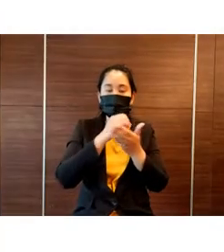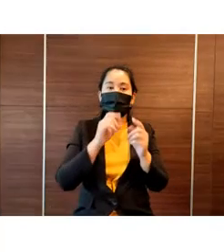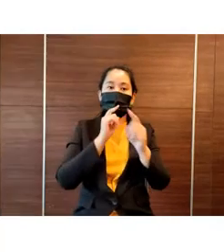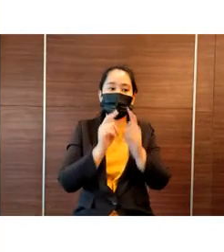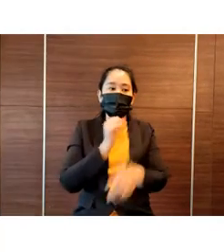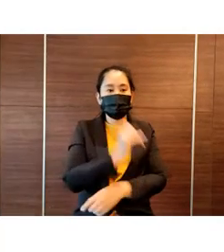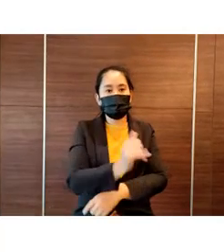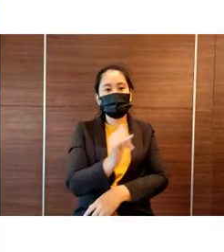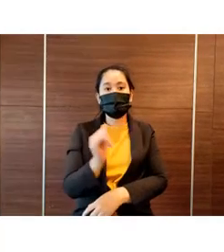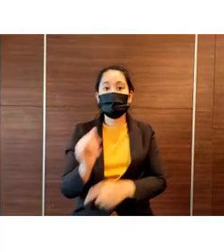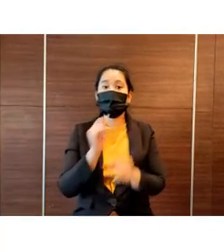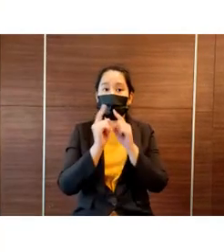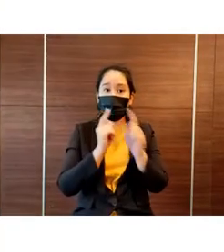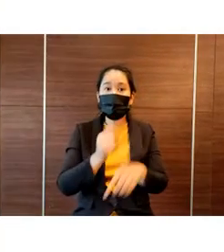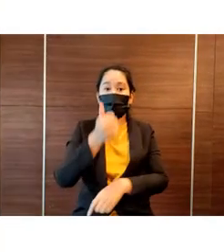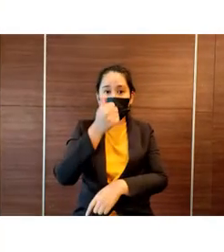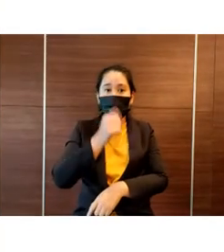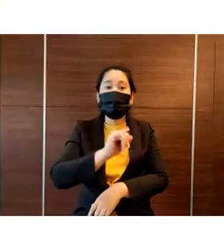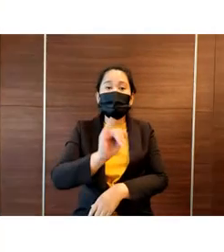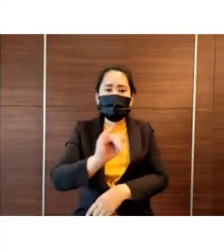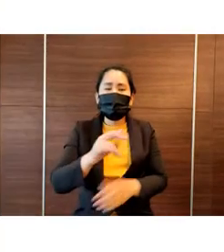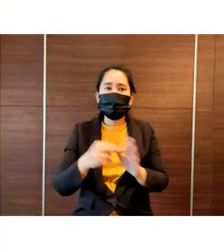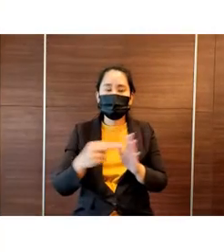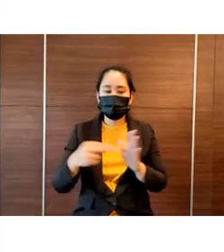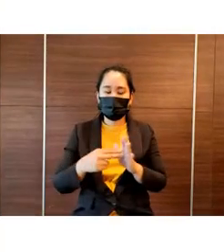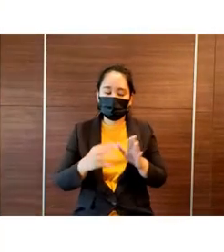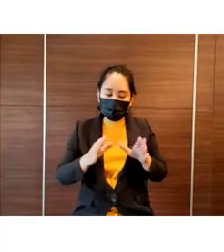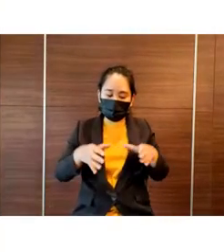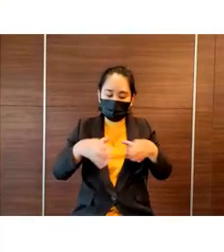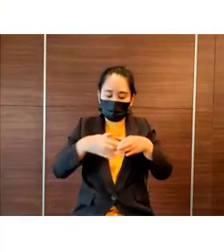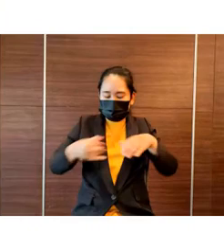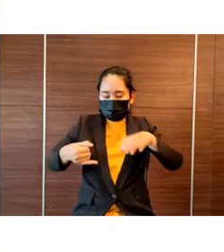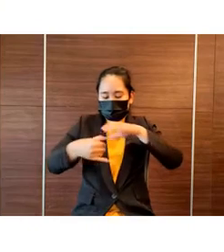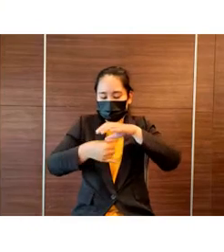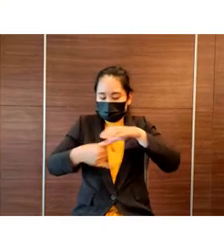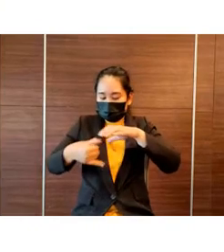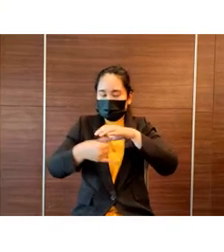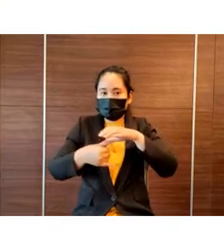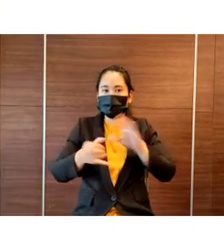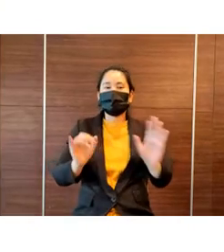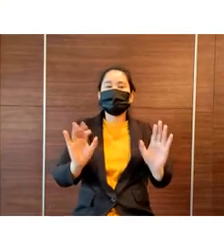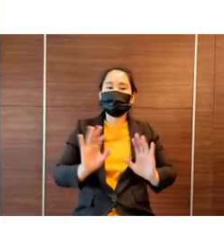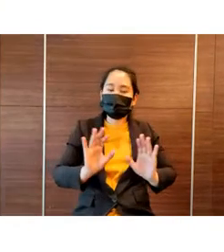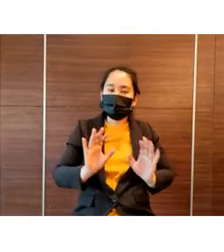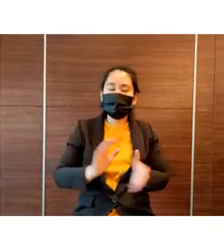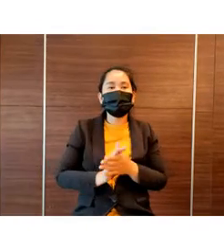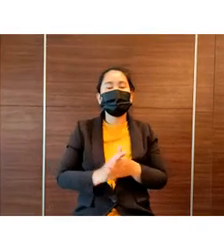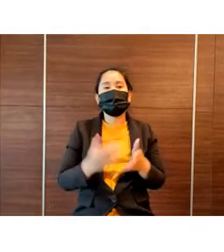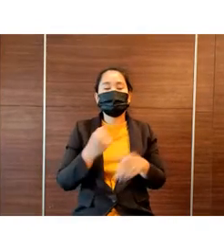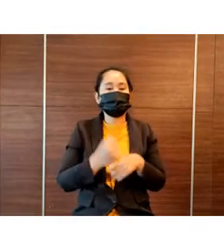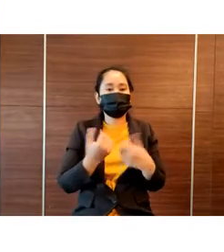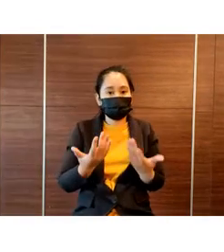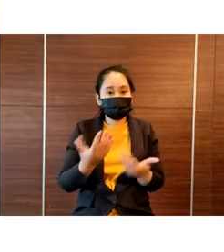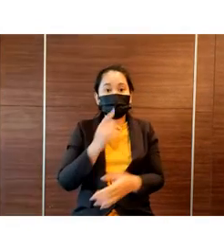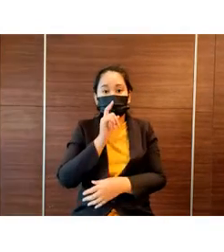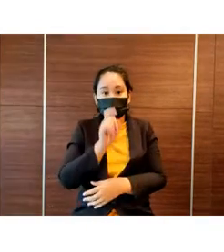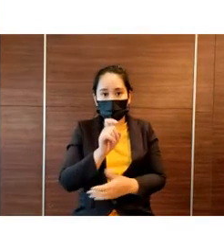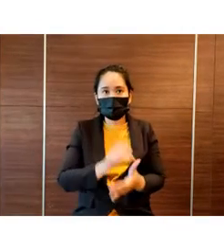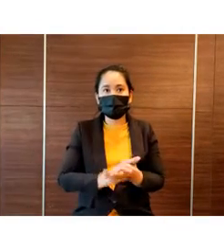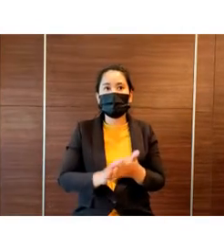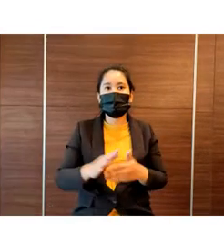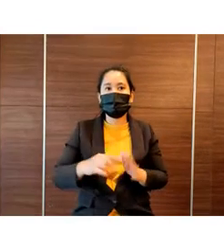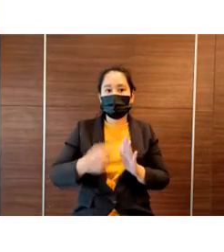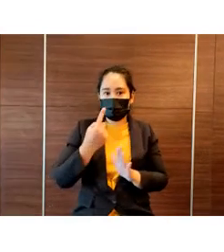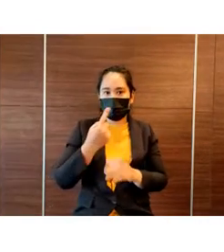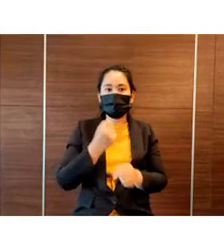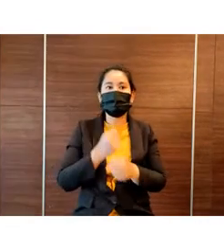ที่เนาะไม่ควรจะคุยแค่สถานดูแลทางด้านสุขภาพเพียงอย่างเดียวเนาะแล้วเราเริ่มต้น